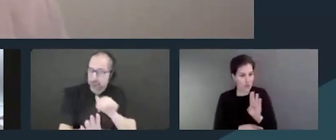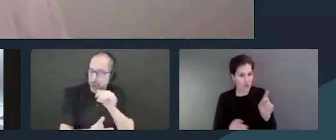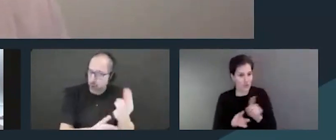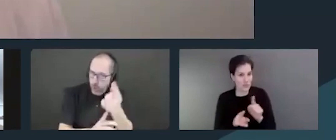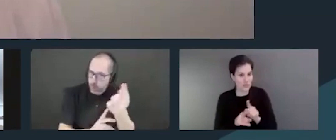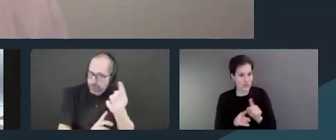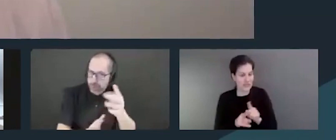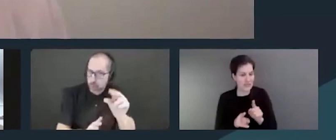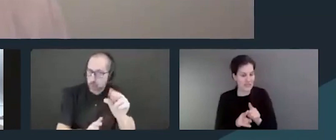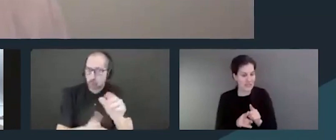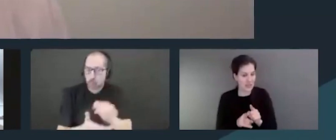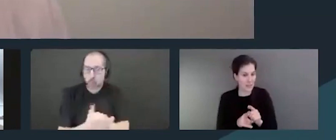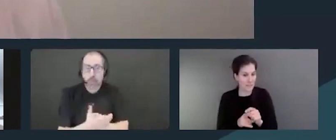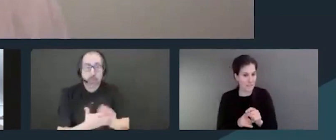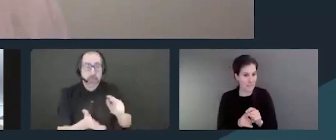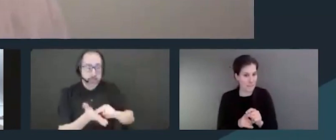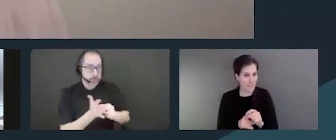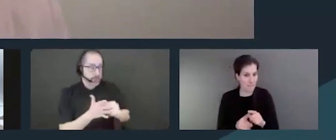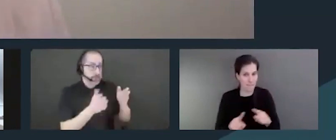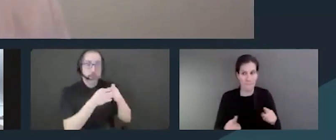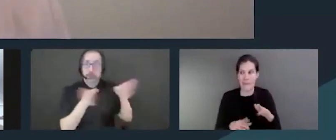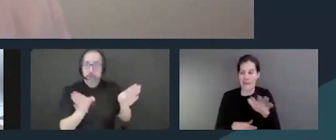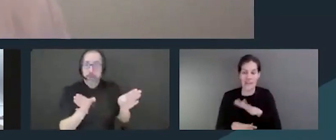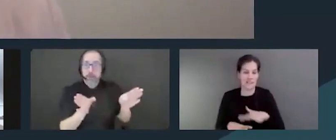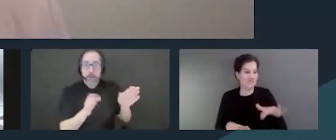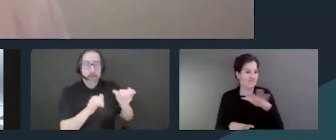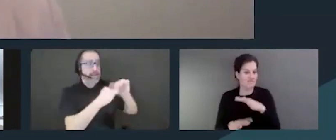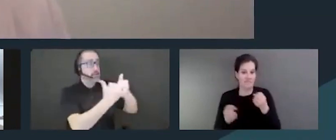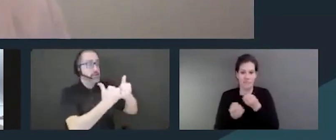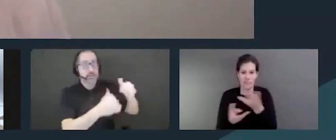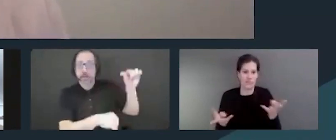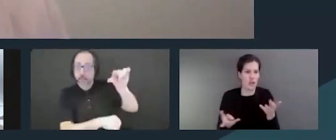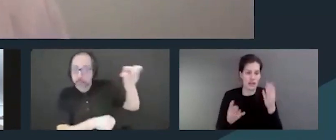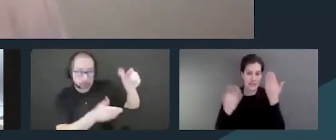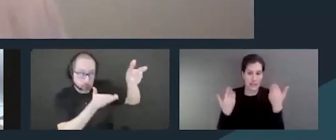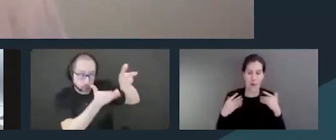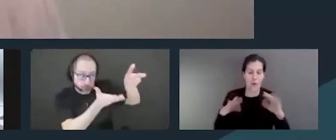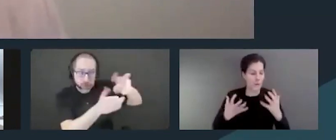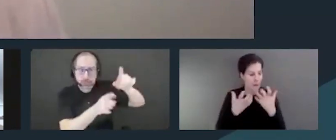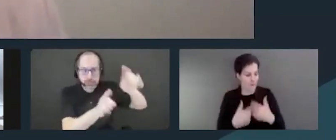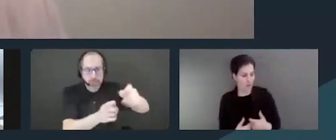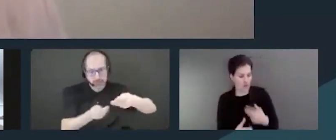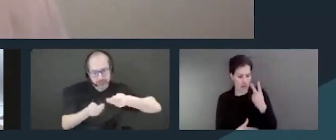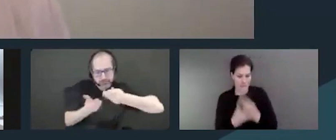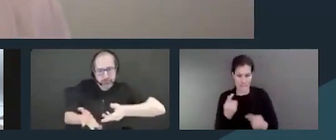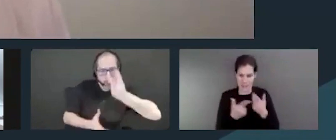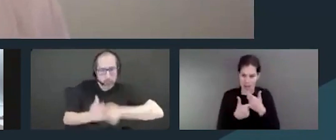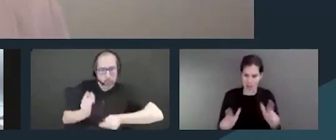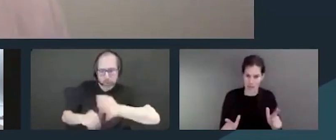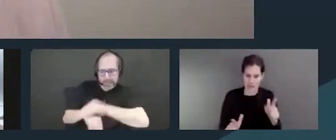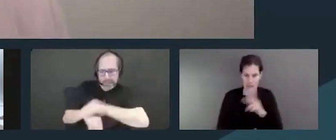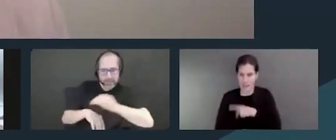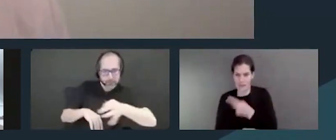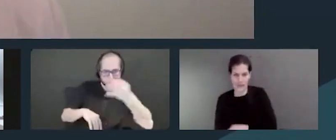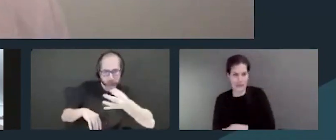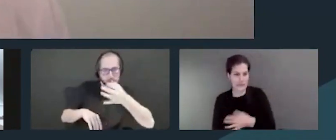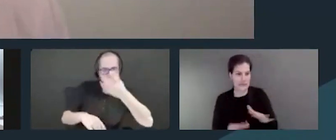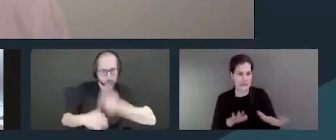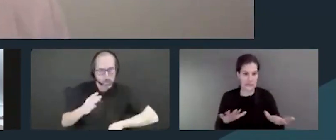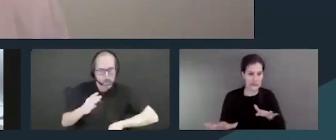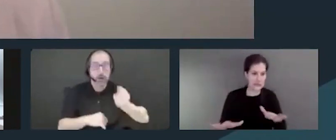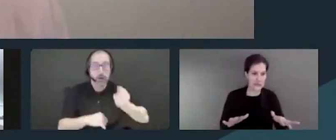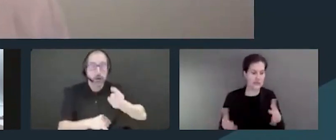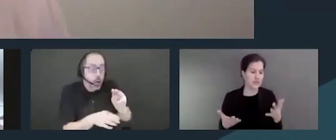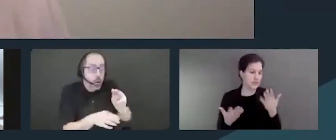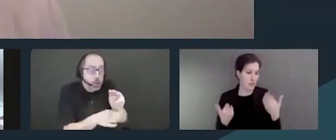Donc, il y a, par exemple, des services sociaux qui doivent être fournis, qui doivent être offerts dans les deux langues. Lorsqu'il est question de services municipaux,